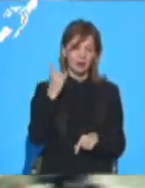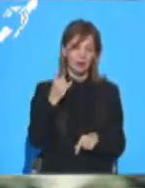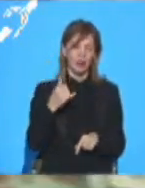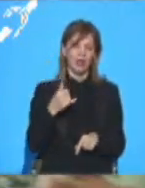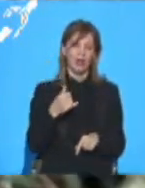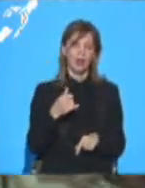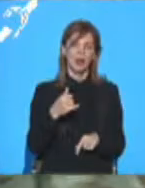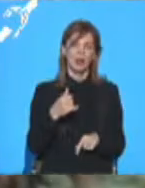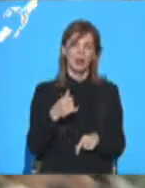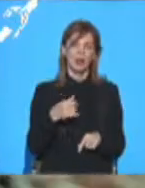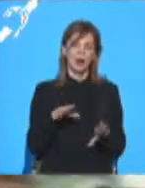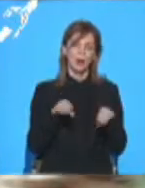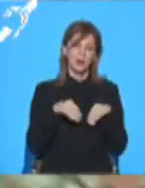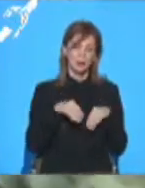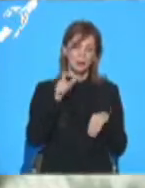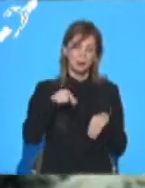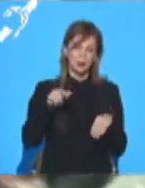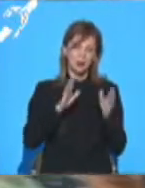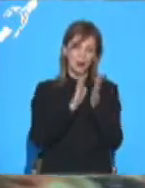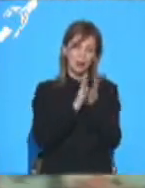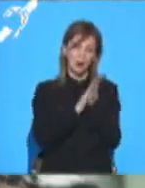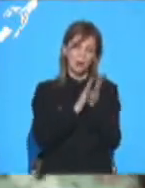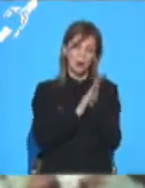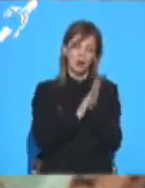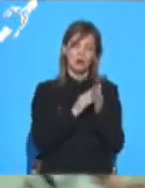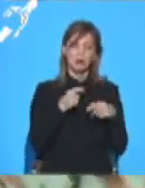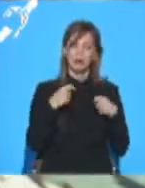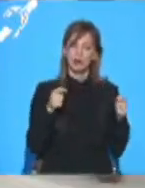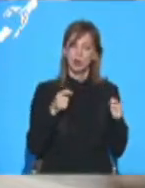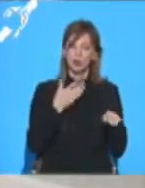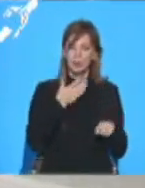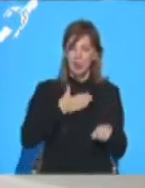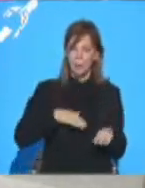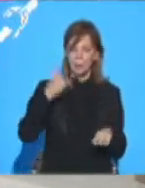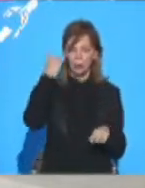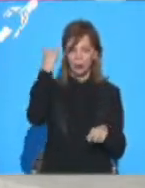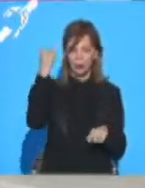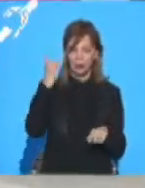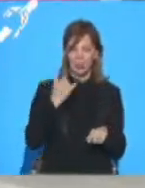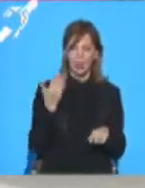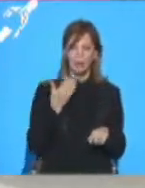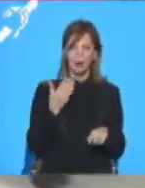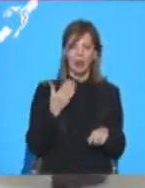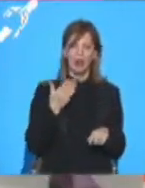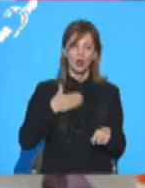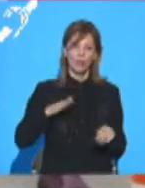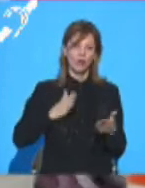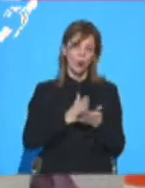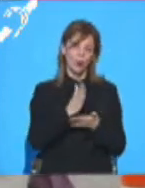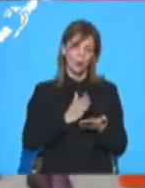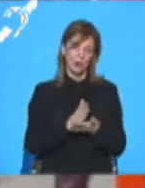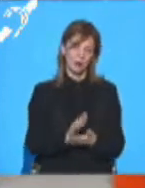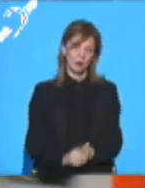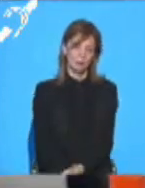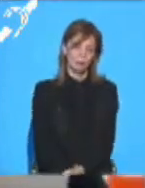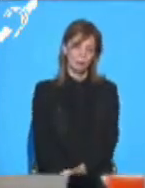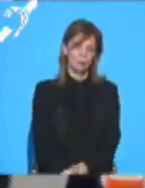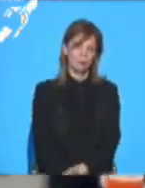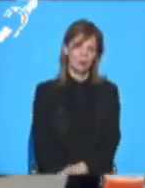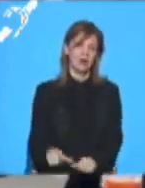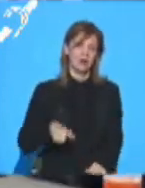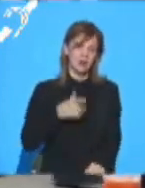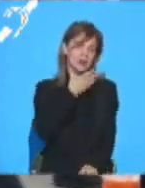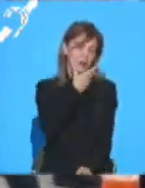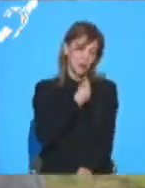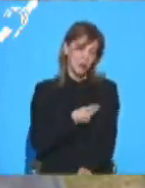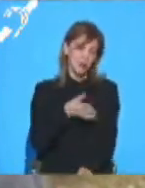a fost răsplătit de localnici cu aplauze. Cu toții au apreciat inițiativa pe care și-o doresc a fi permanentizată. Frumos, mai